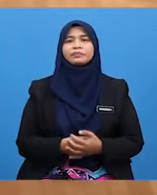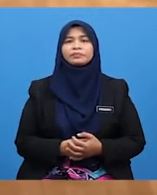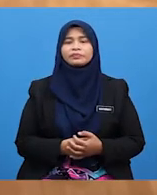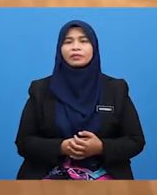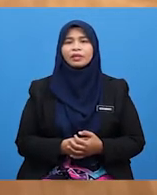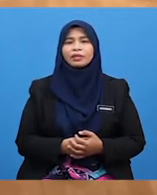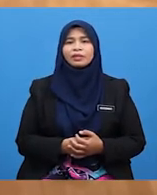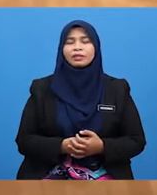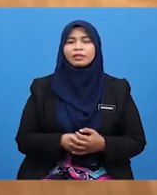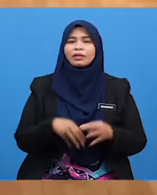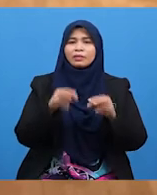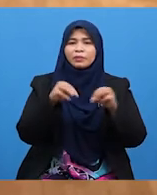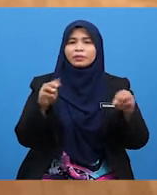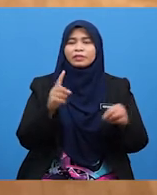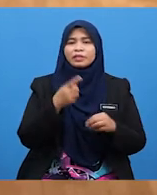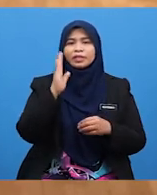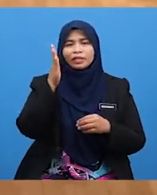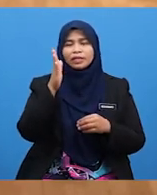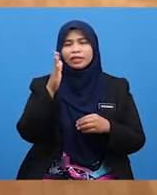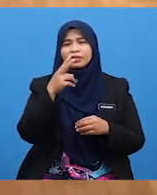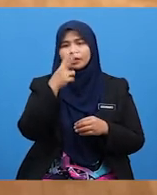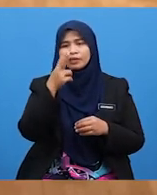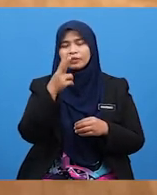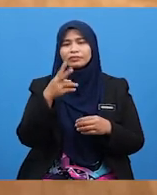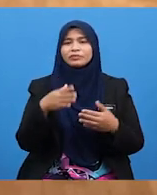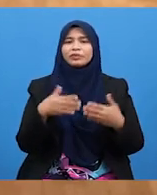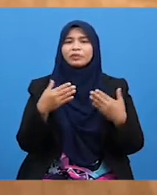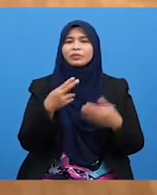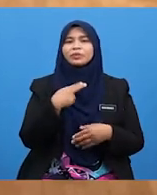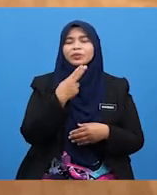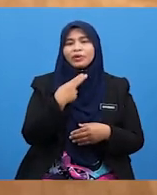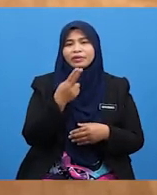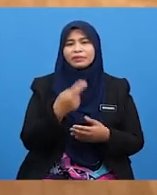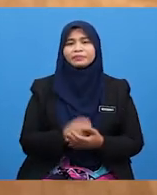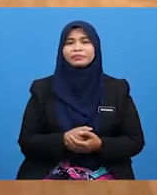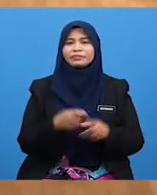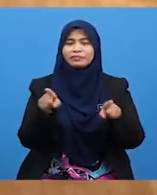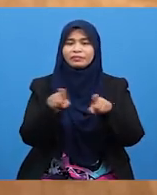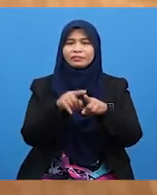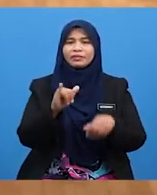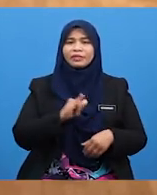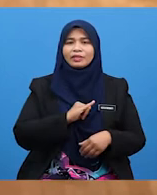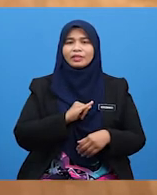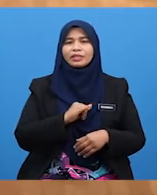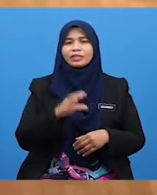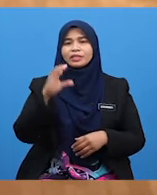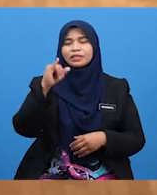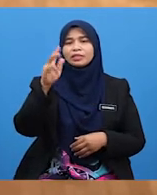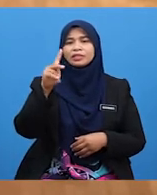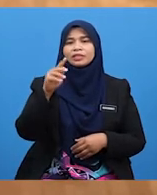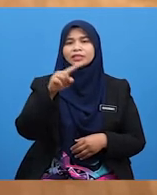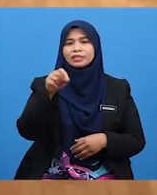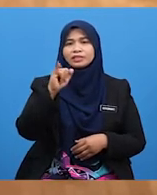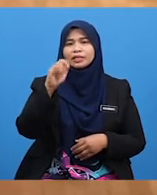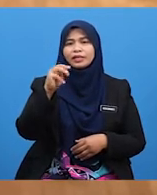Murid-murid, kita akan beralih pula kepada demo pemanasan suara. Bersama-sama saya di sebelah adalah Cik Zaimah yang akan